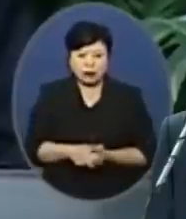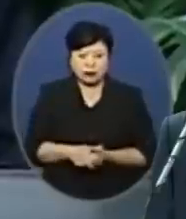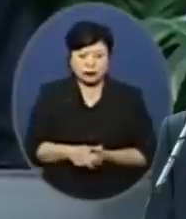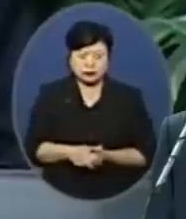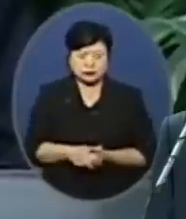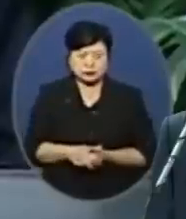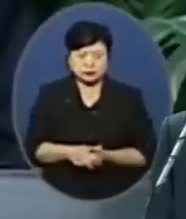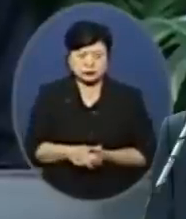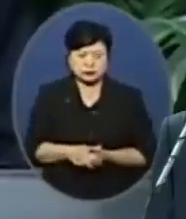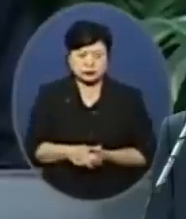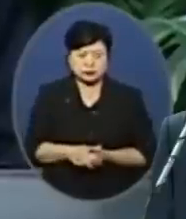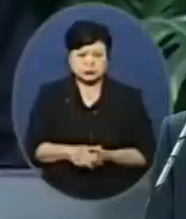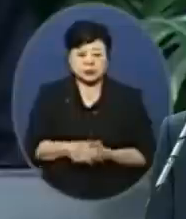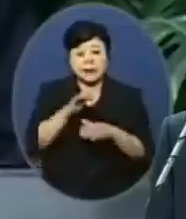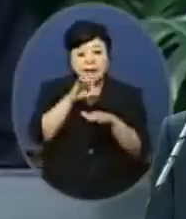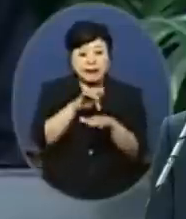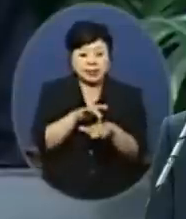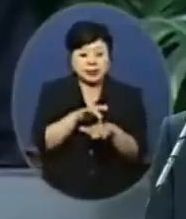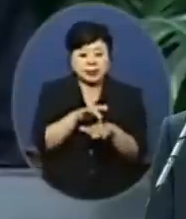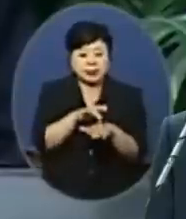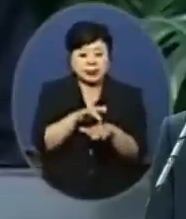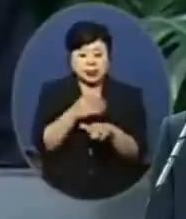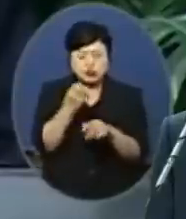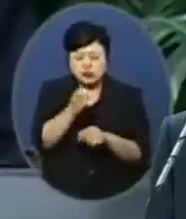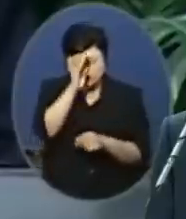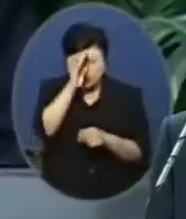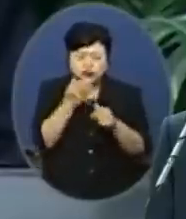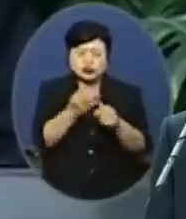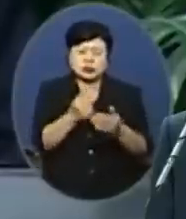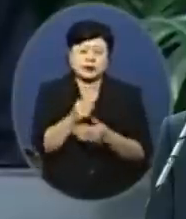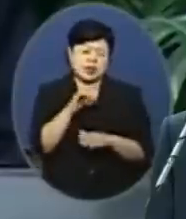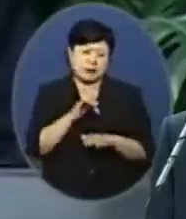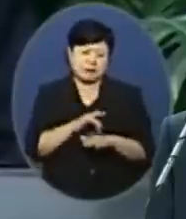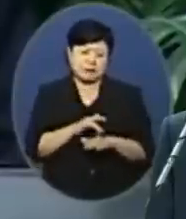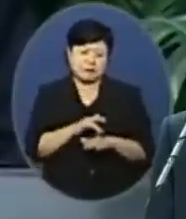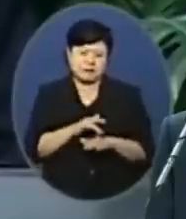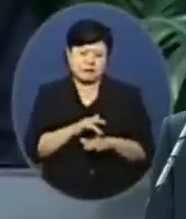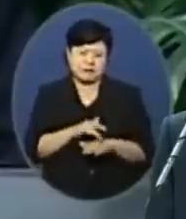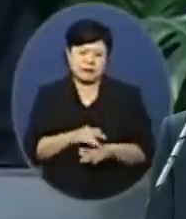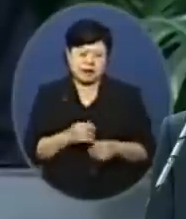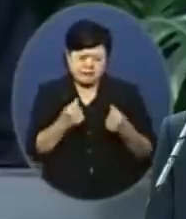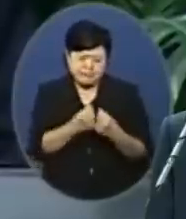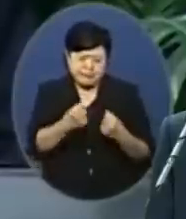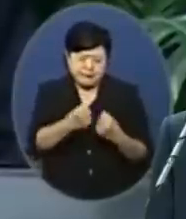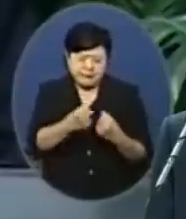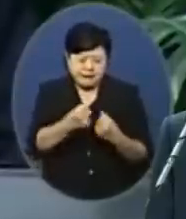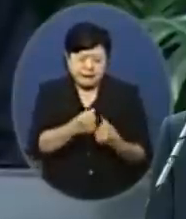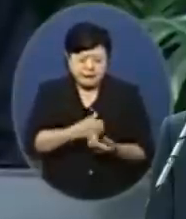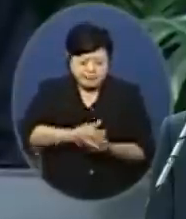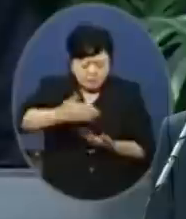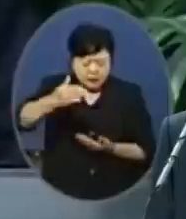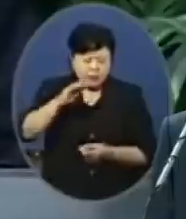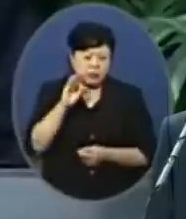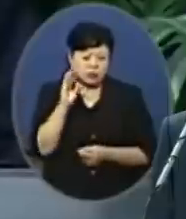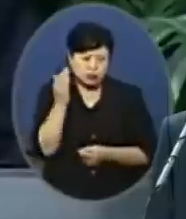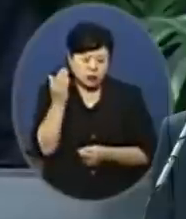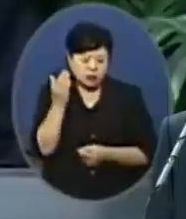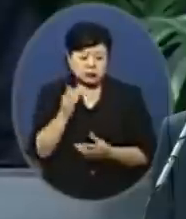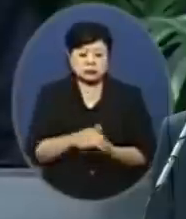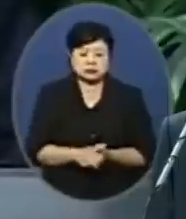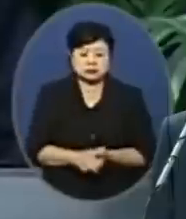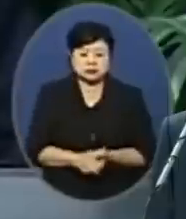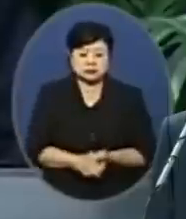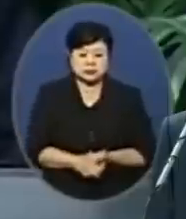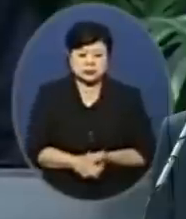모릅니다. 그러나 마귀가 우울증을 가져오기 때문에 마귀와 거센 투쟁을 하고 물리쳐내야 마귀가